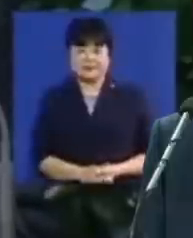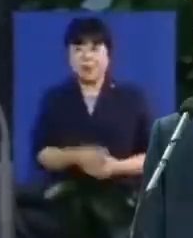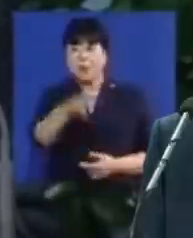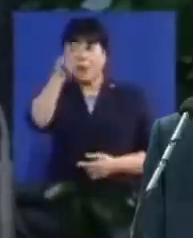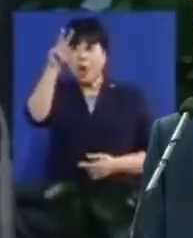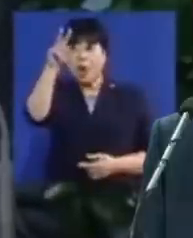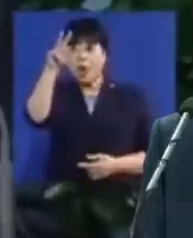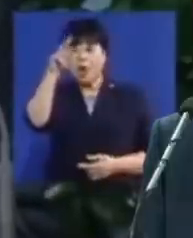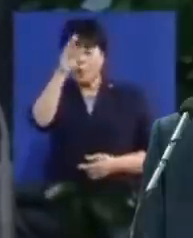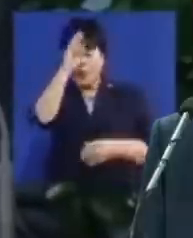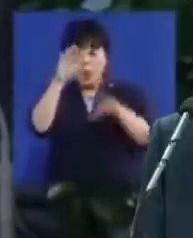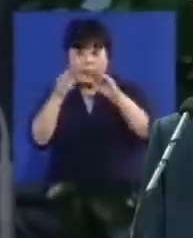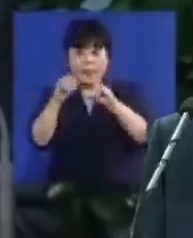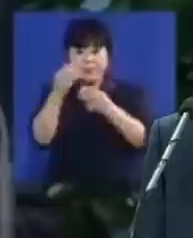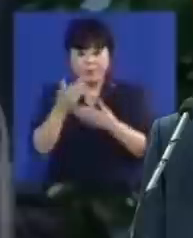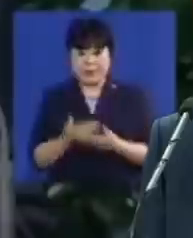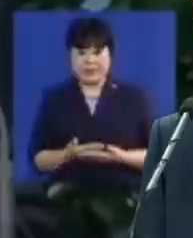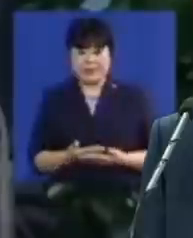쳐다보면 낳는다고 합니다.